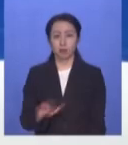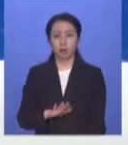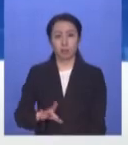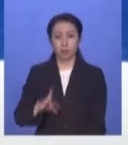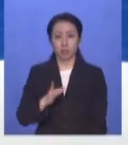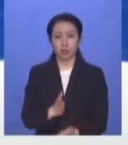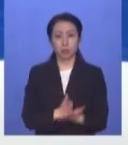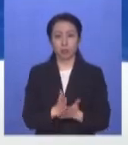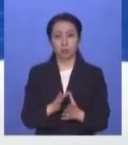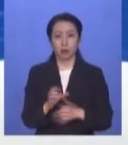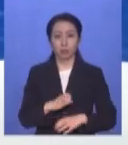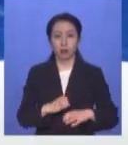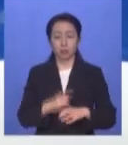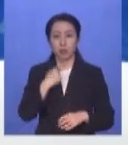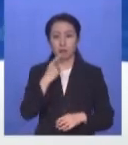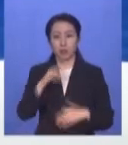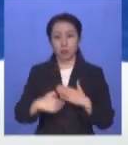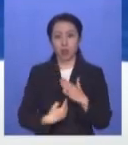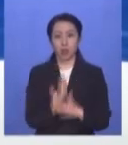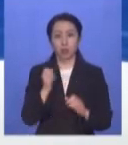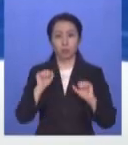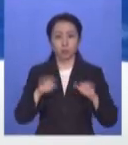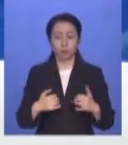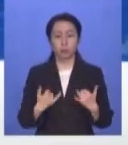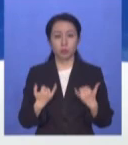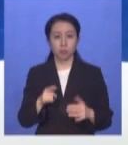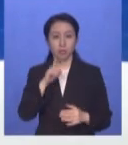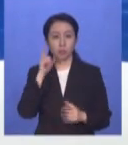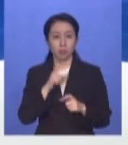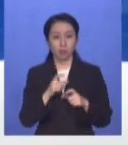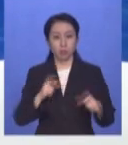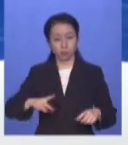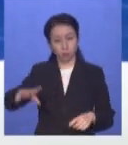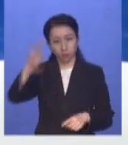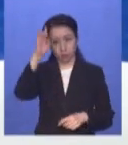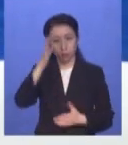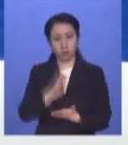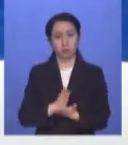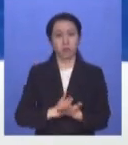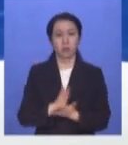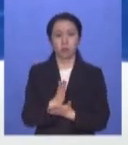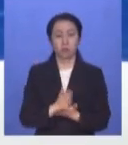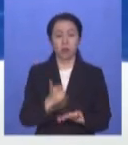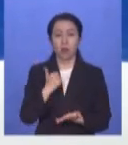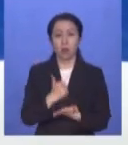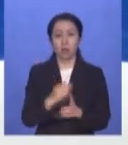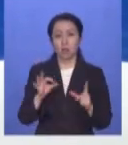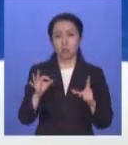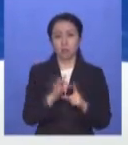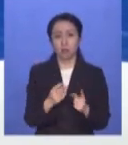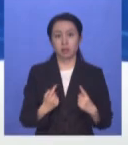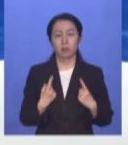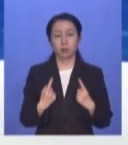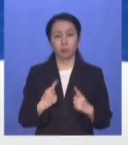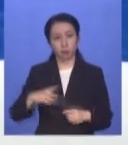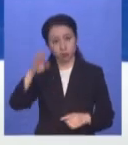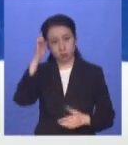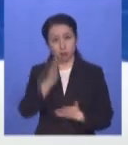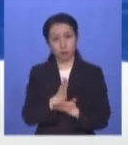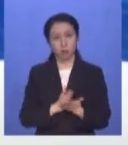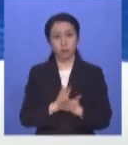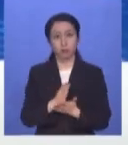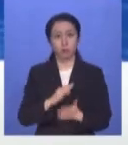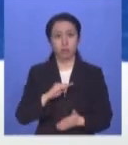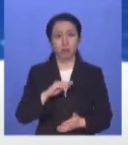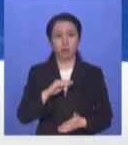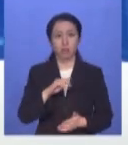На площадке региональной службы коммуникаций говорили о новых возможностях для молодежи в государственной службе. Основная цель –